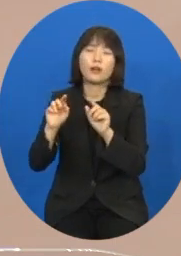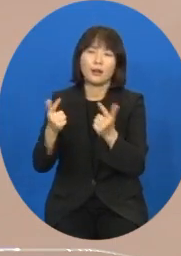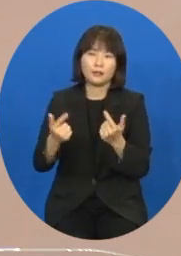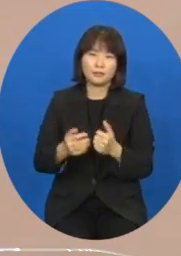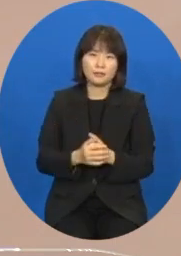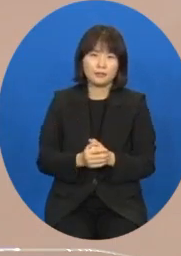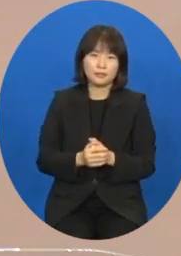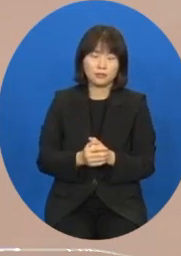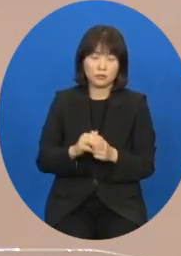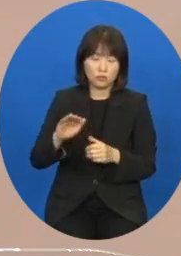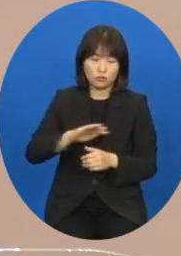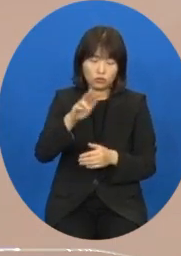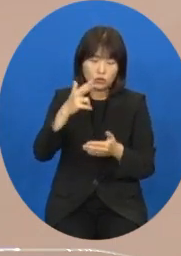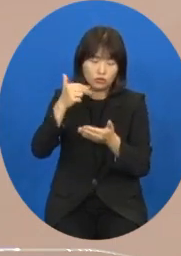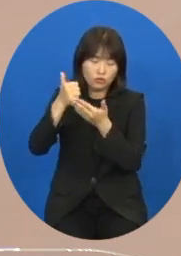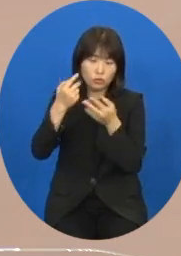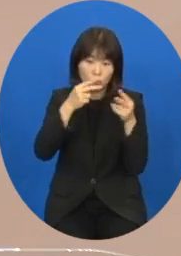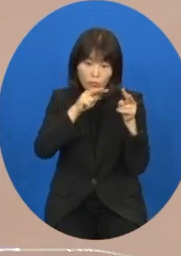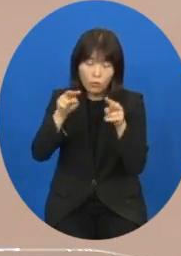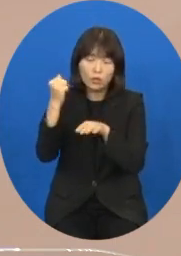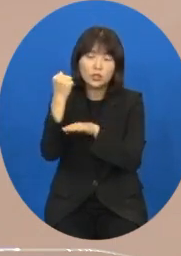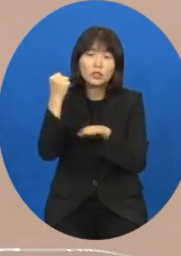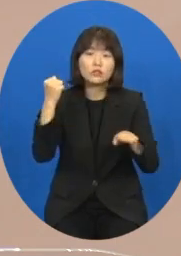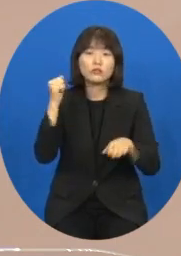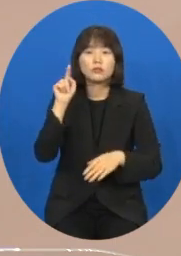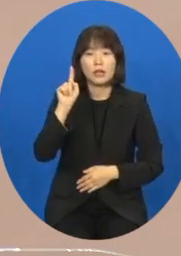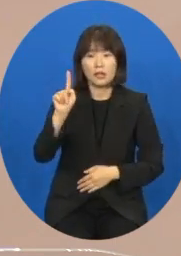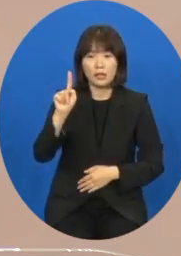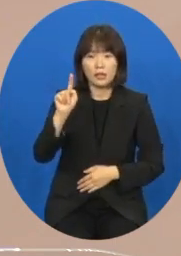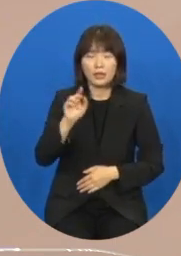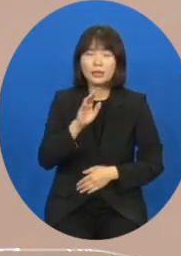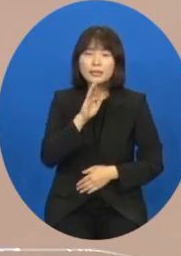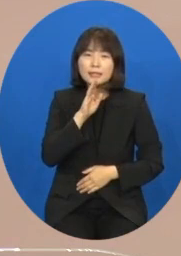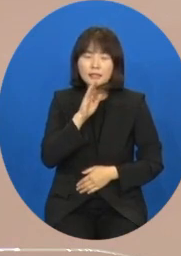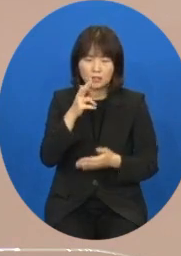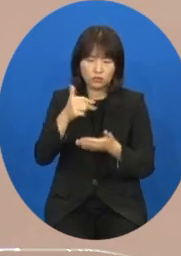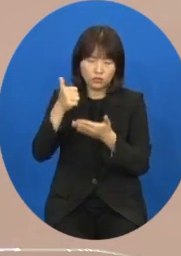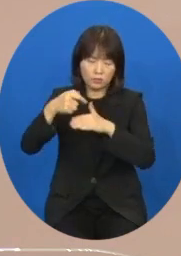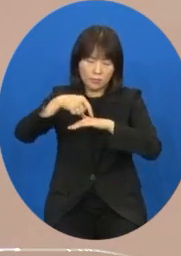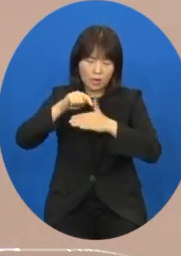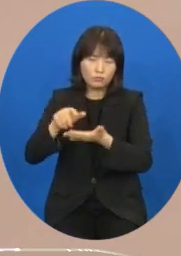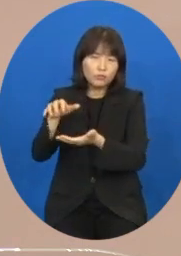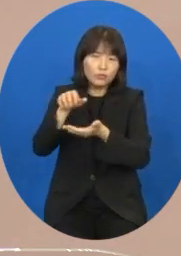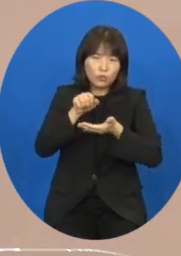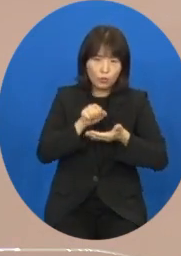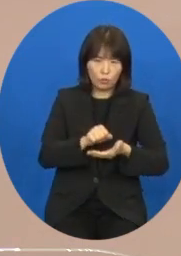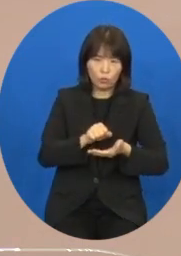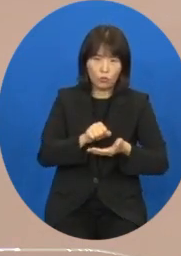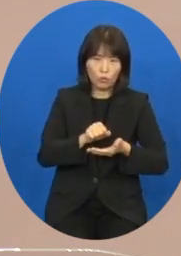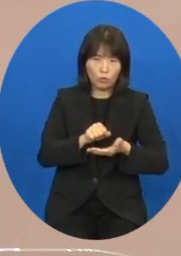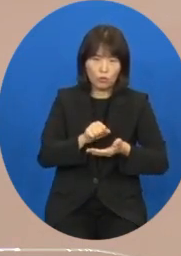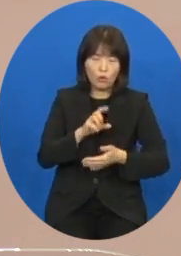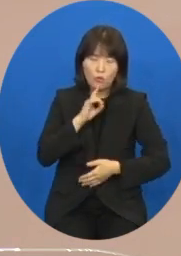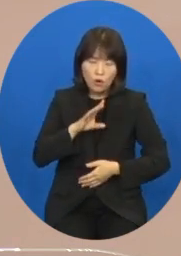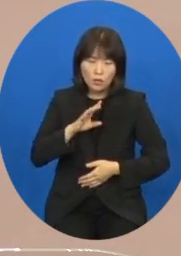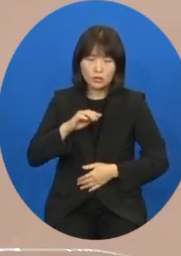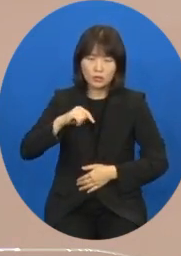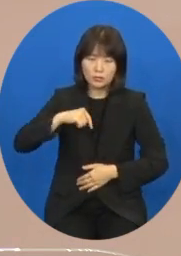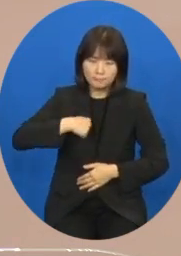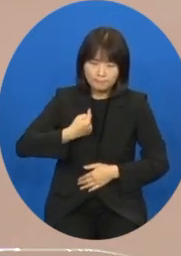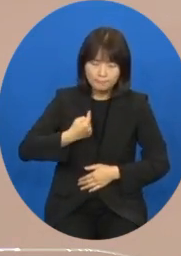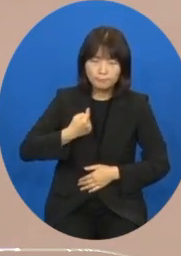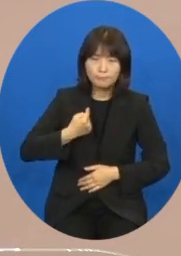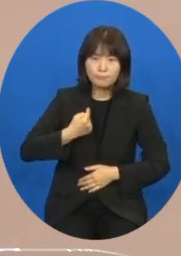우리 주님이 보시는 기준은 하나입니다. 진짜 주님의 마음을 품고 그리고 오직 자기가 할 수 있는